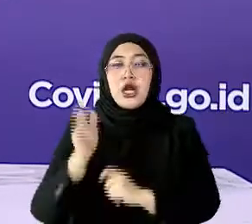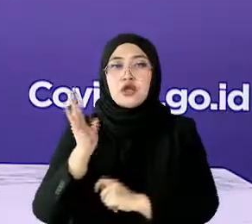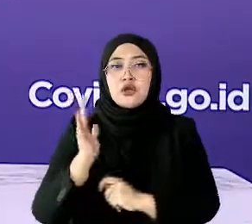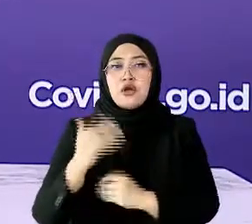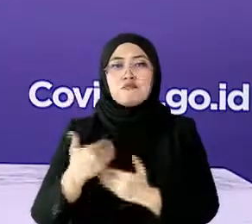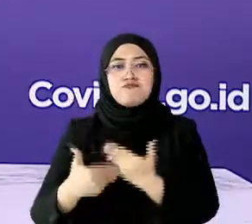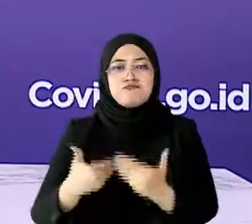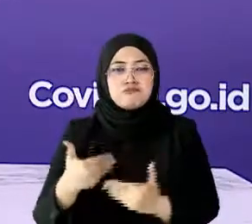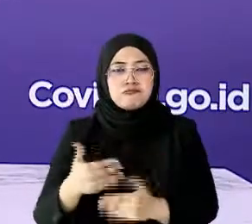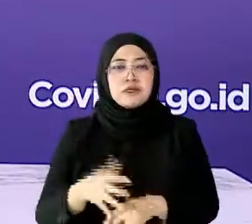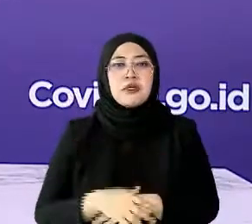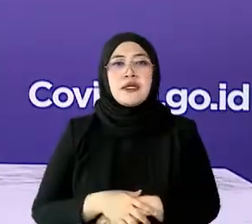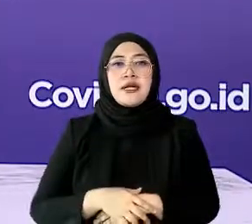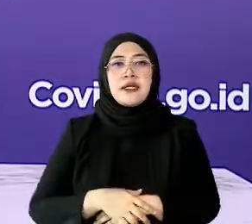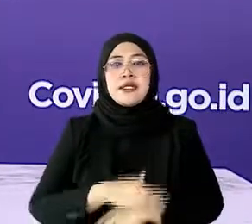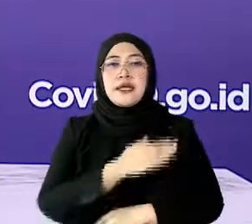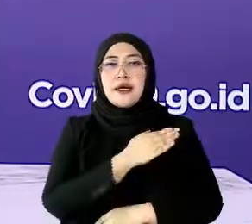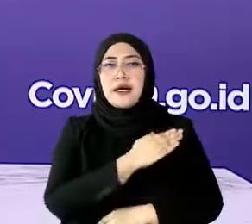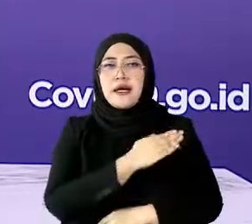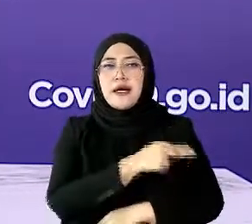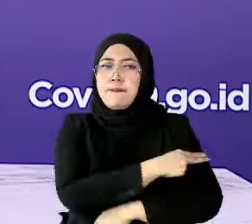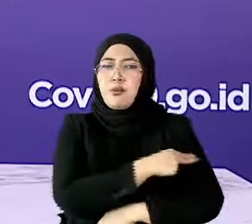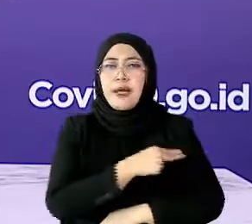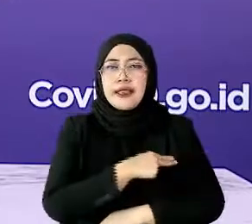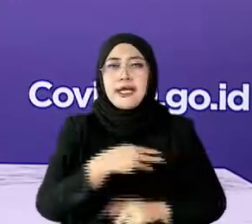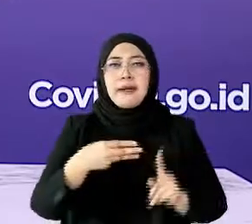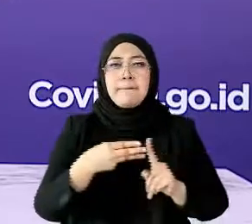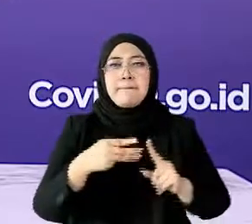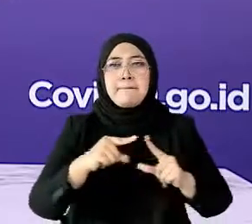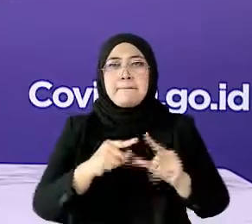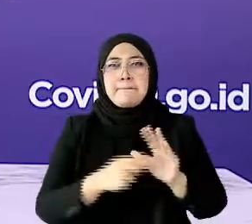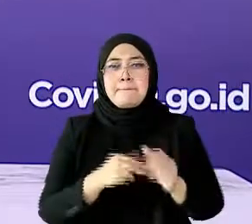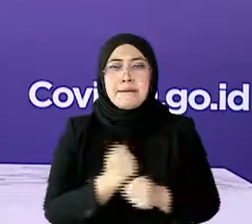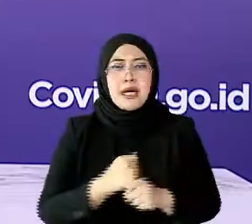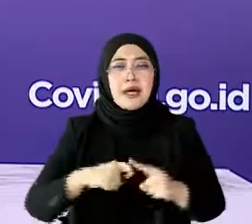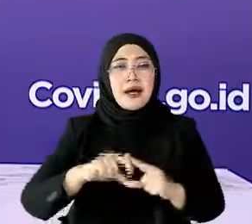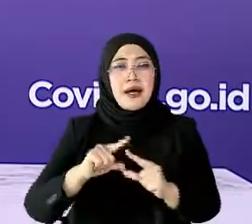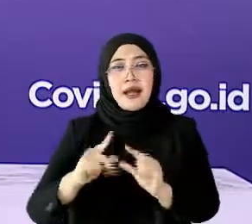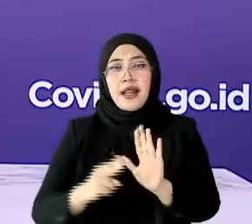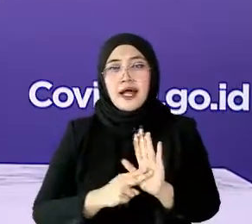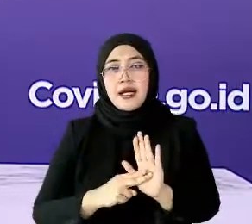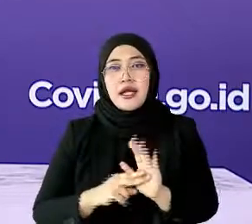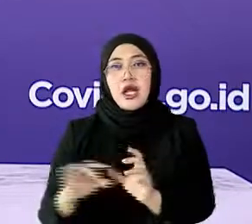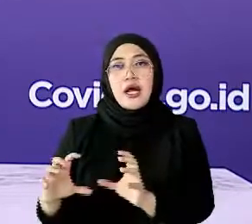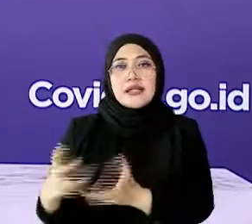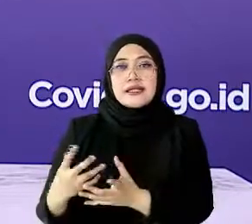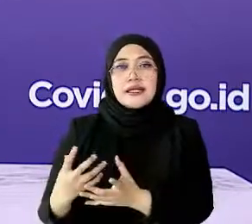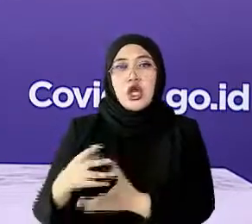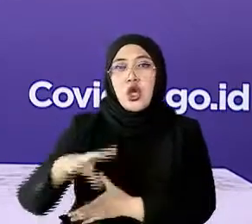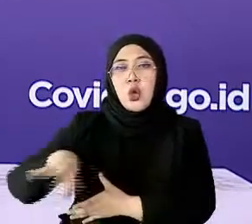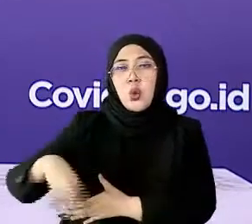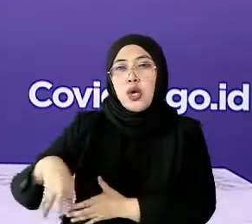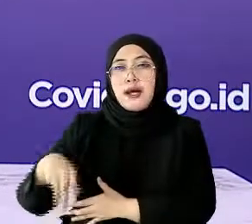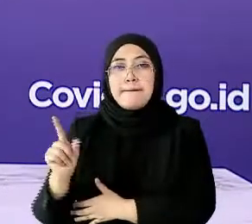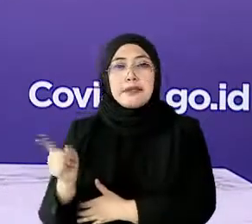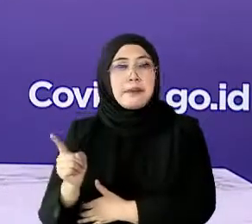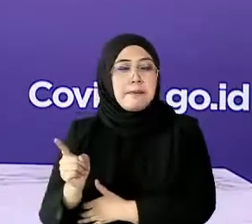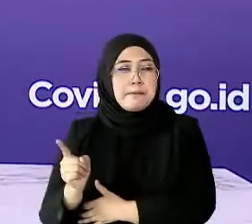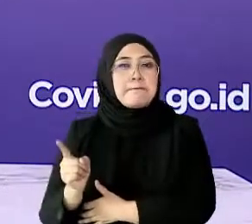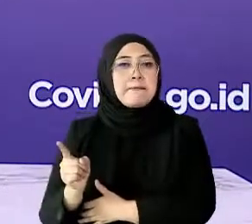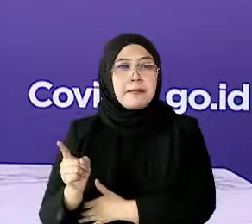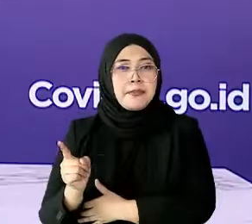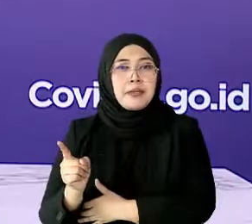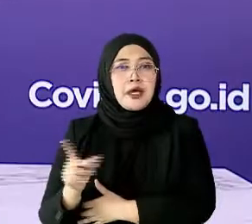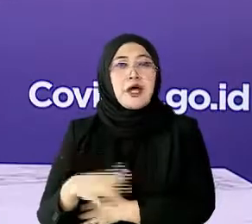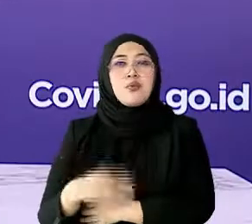sedangkan yang terjadi di Kabupaten Bangkalan dipicu oleh penularan pada klaster keluarga setelah mereka melakukan